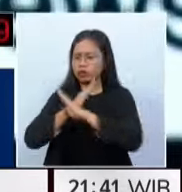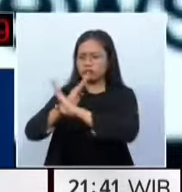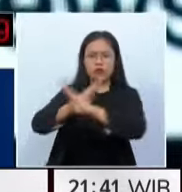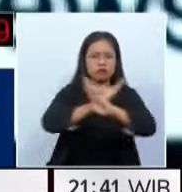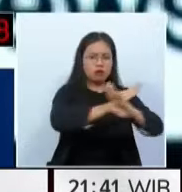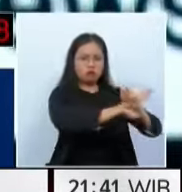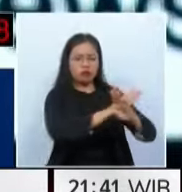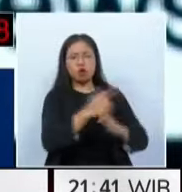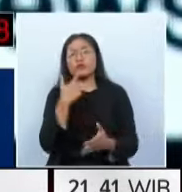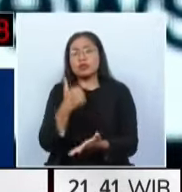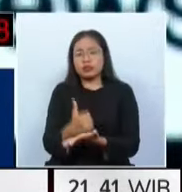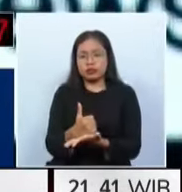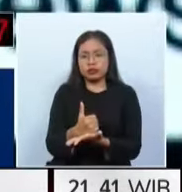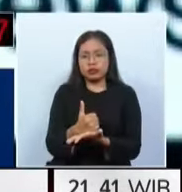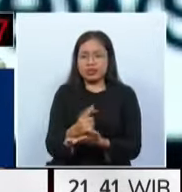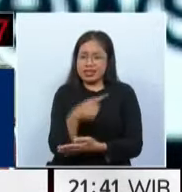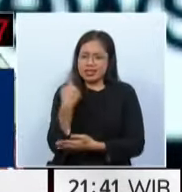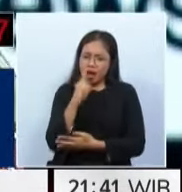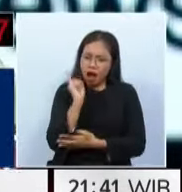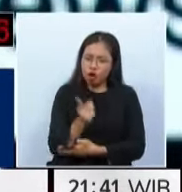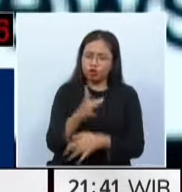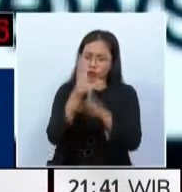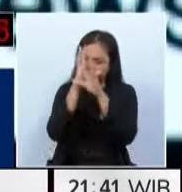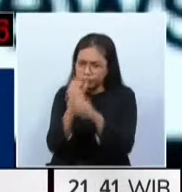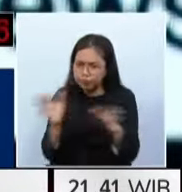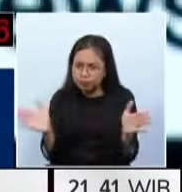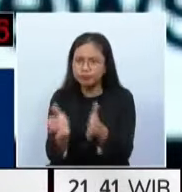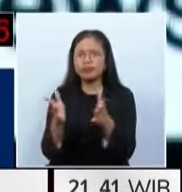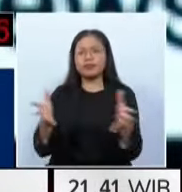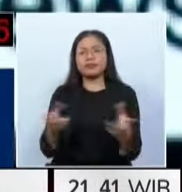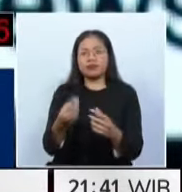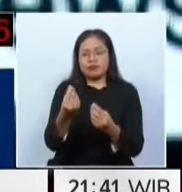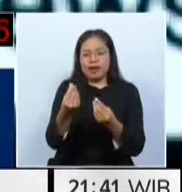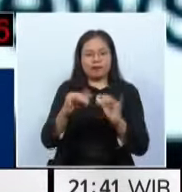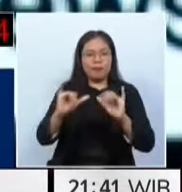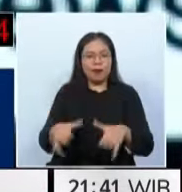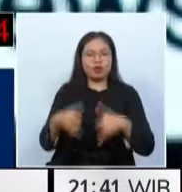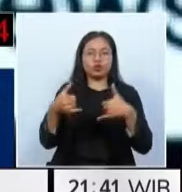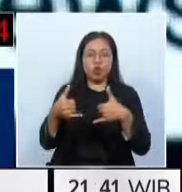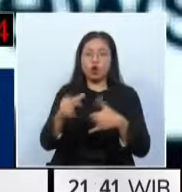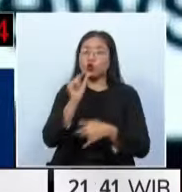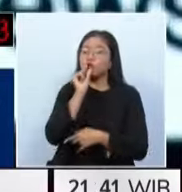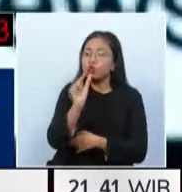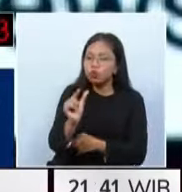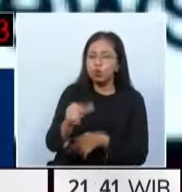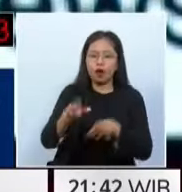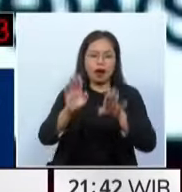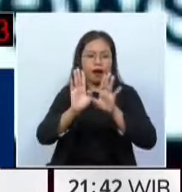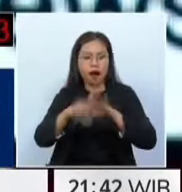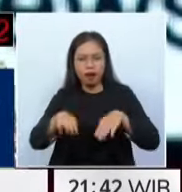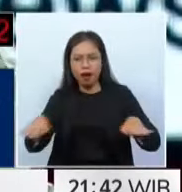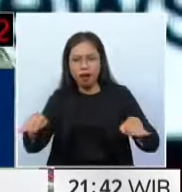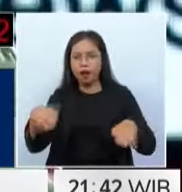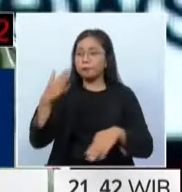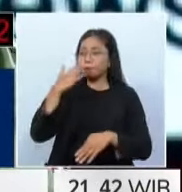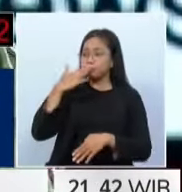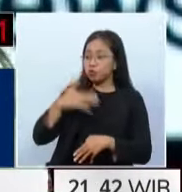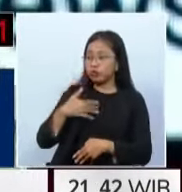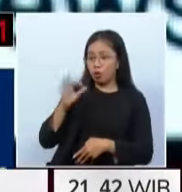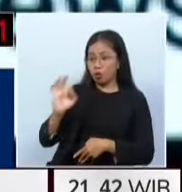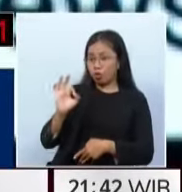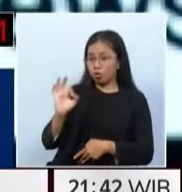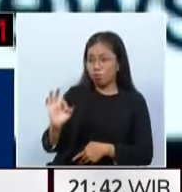untuk mendapatkan perhatian dan beasiswa kuliah untuk anak prajurit dan Bayangkara yang membutuhkan perlu kita lakukan Indonesia